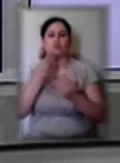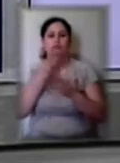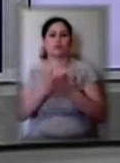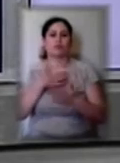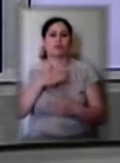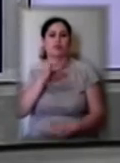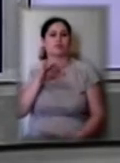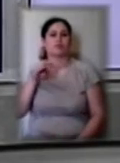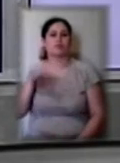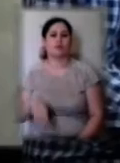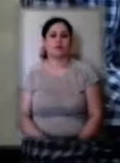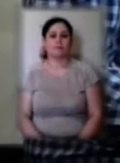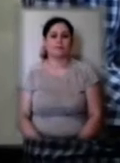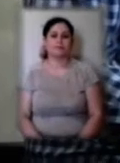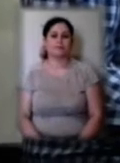кореспонденти.